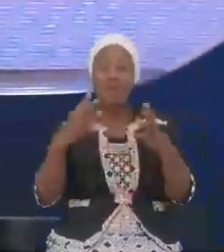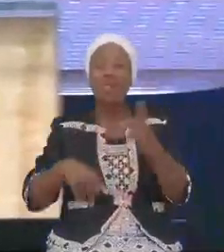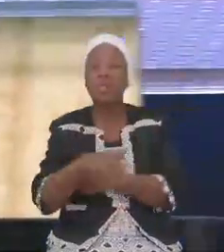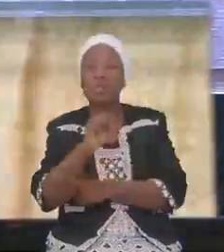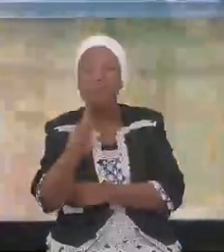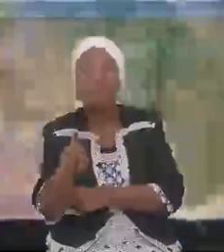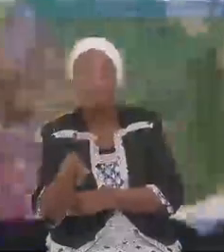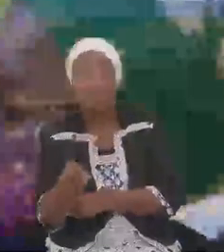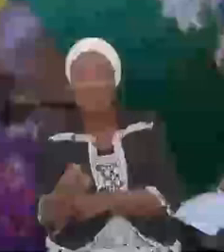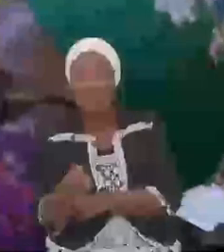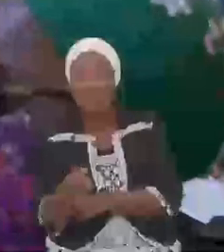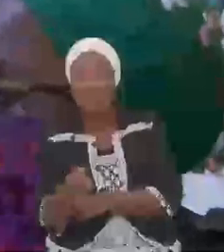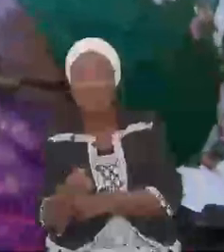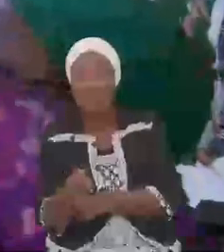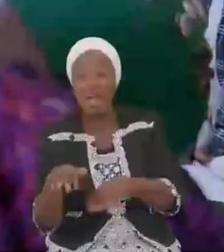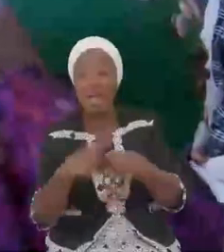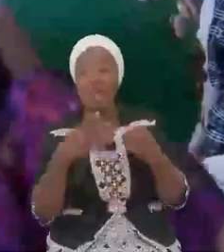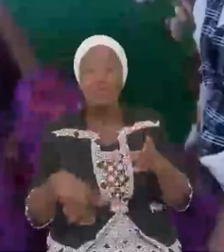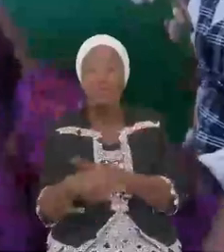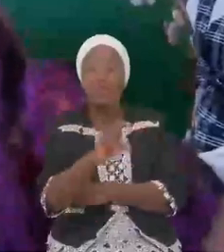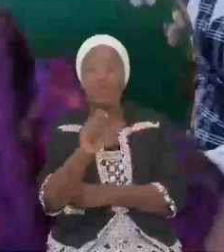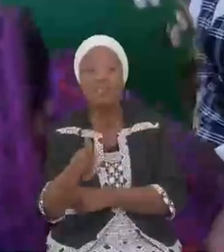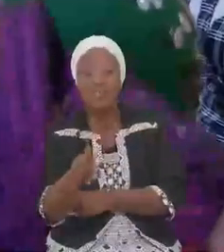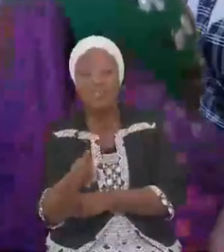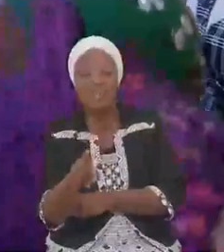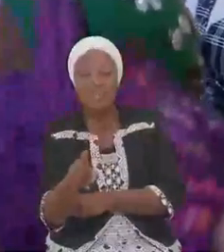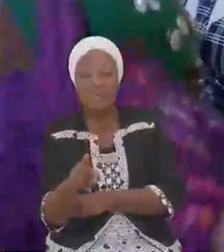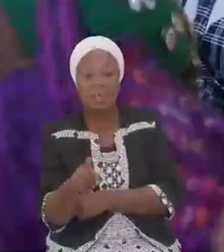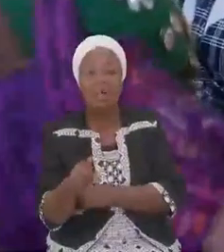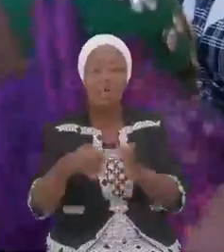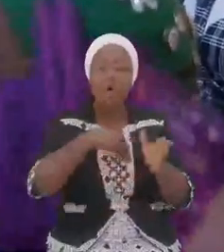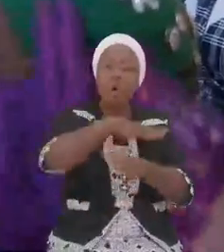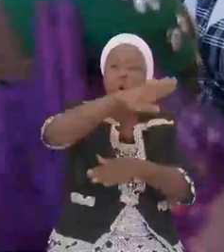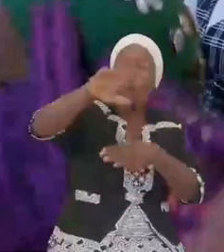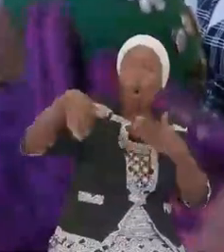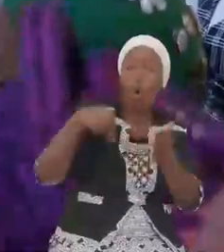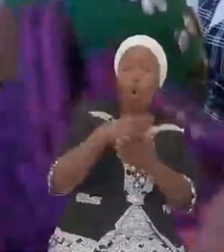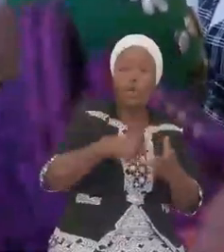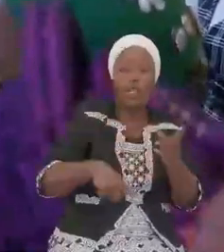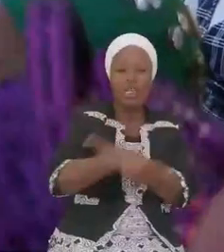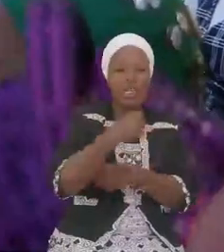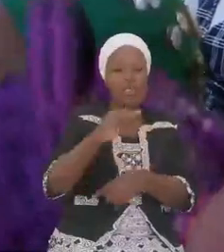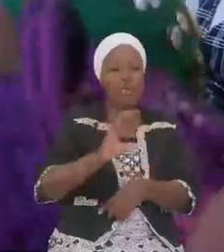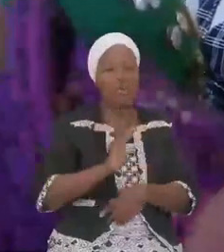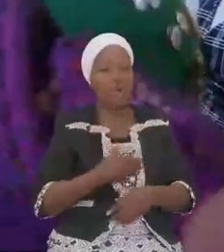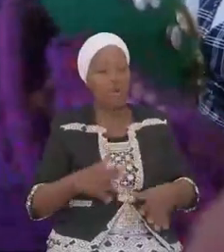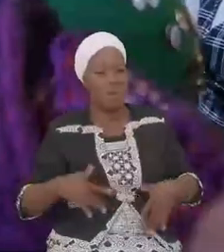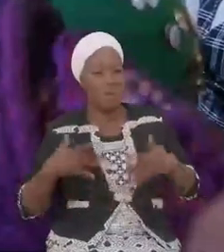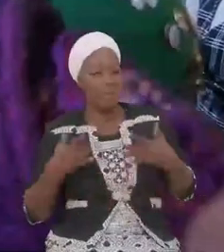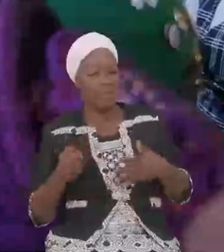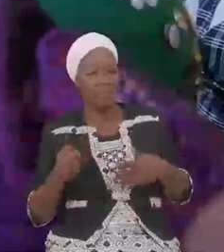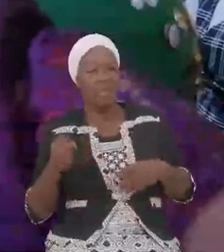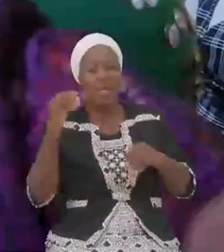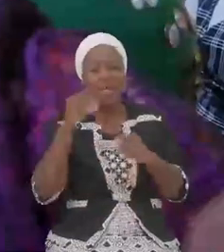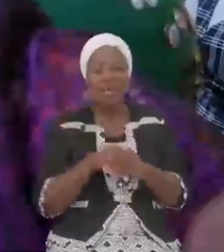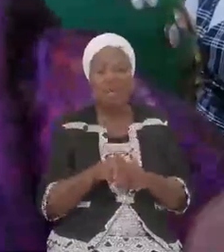Combien de jours? Dites-le à haute voix, tous les jours de notre vie. Allons